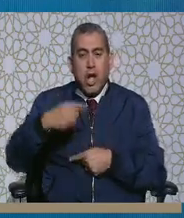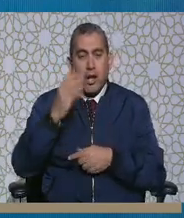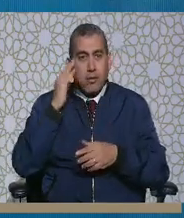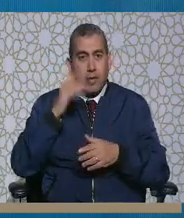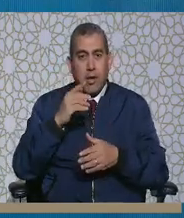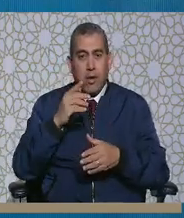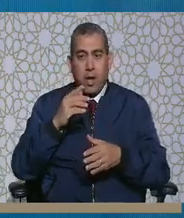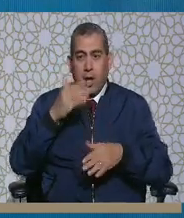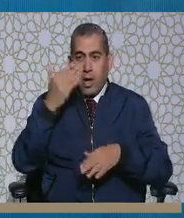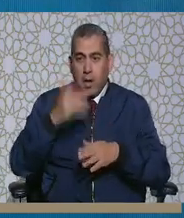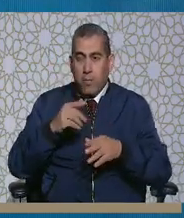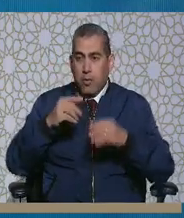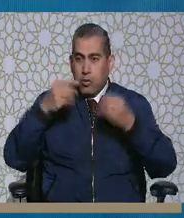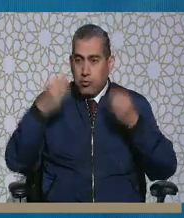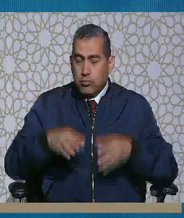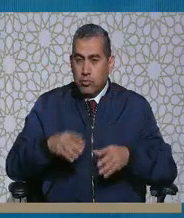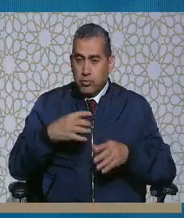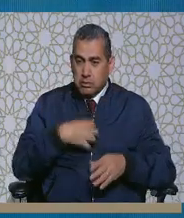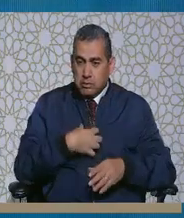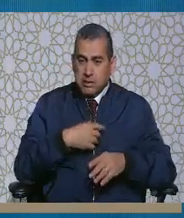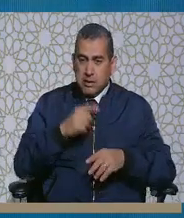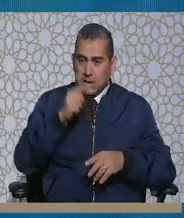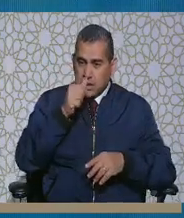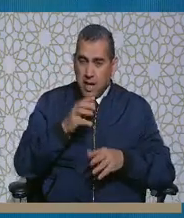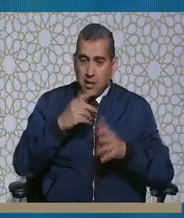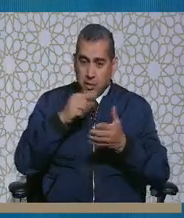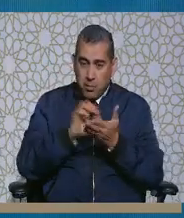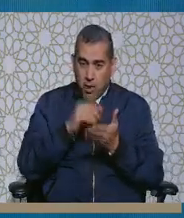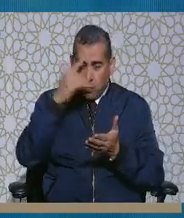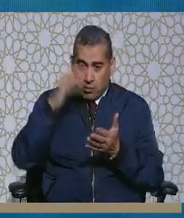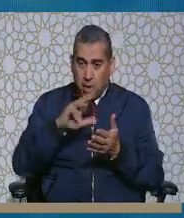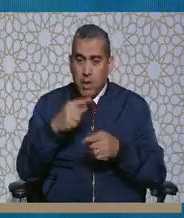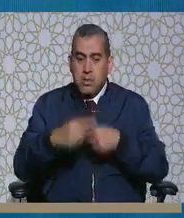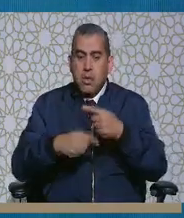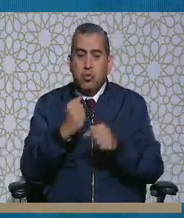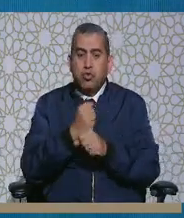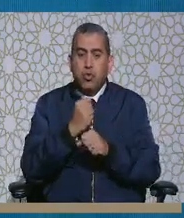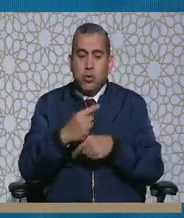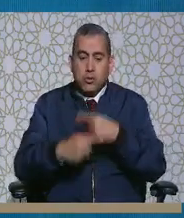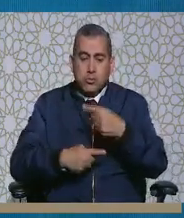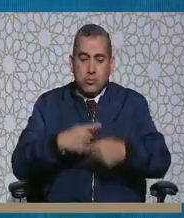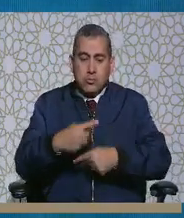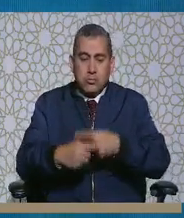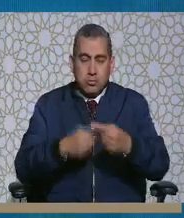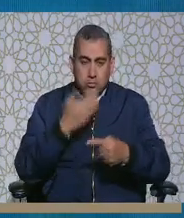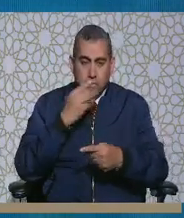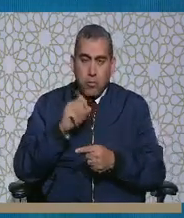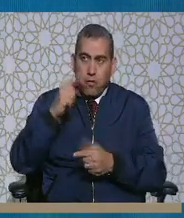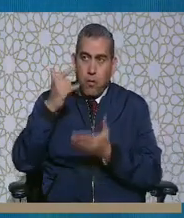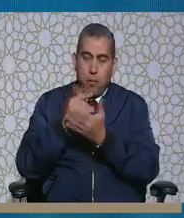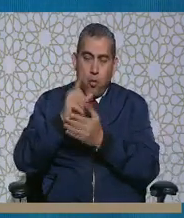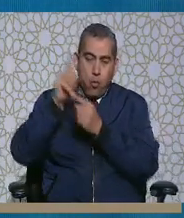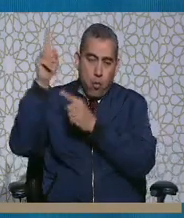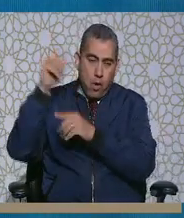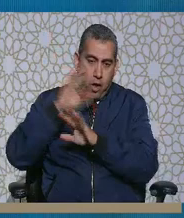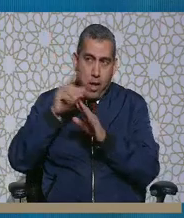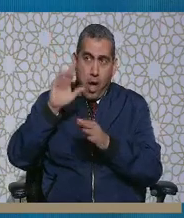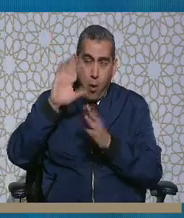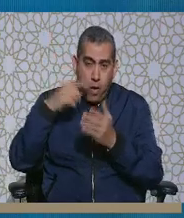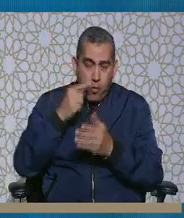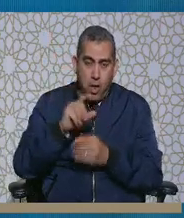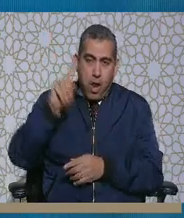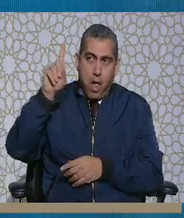شيء استمر لو كنت مفوضا استمر في عملك الحاجه اللي بعد كده ده شيء مهم